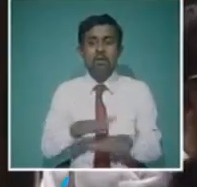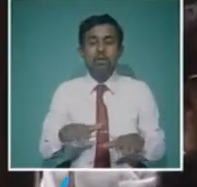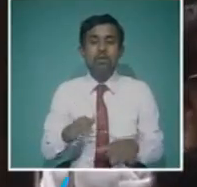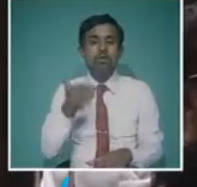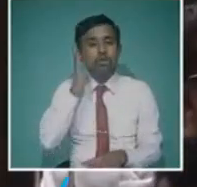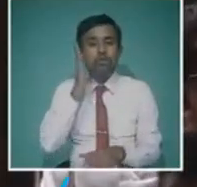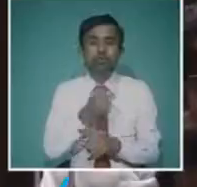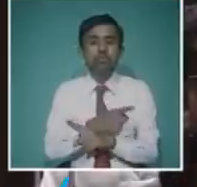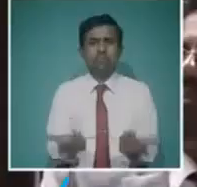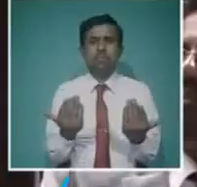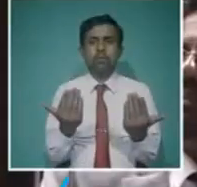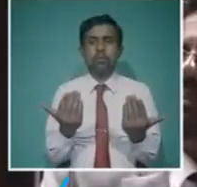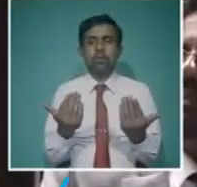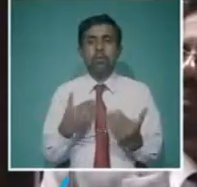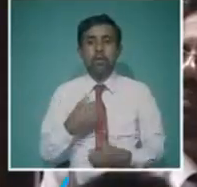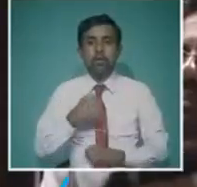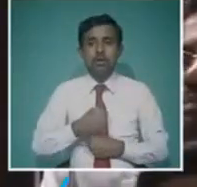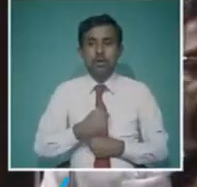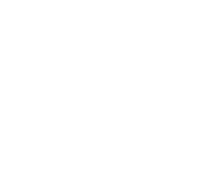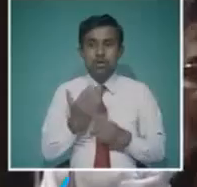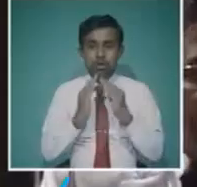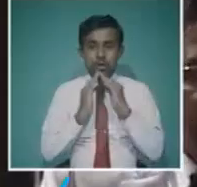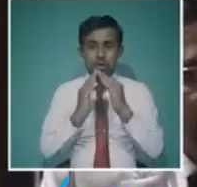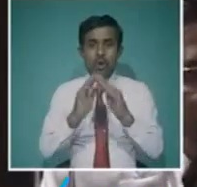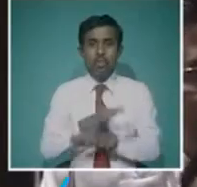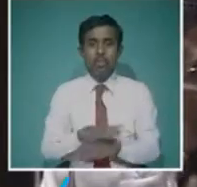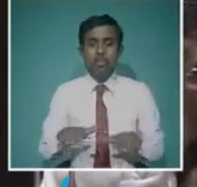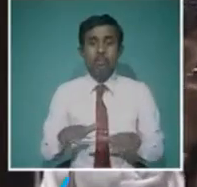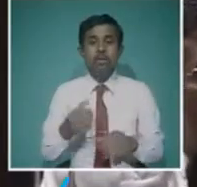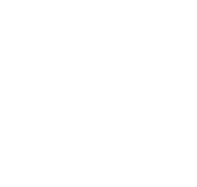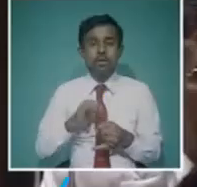ඉංග්‍රීසි දැනුම කොහොමද එතුමිය ගොඩනගන්නේ? අපේ රාජ්‍ය පාසල්වල දරුවන්ට අපේ